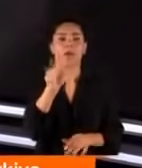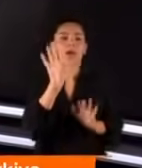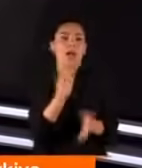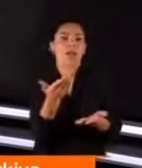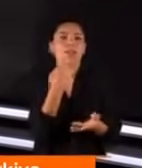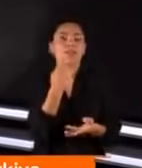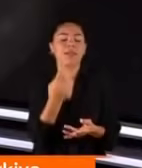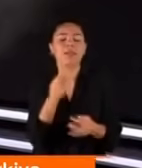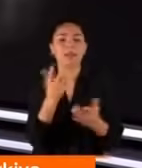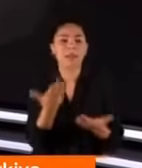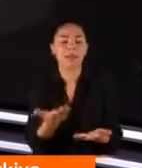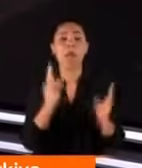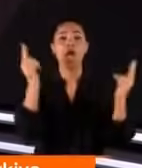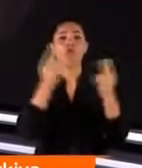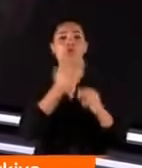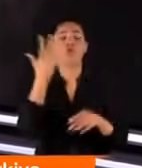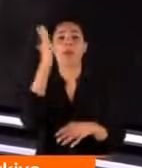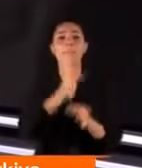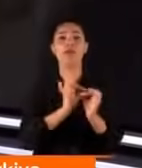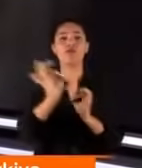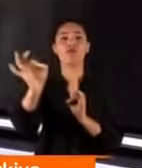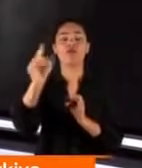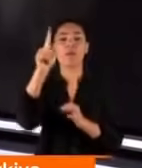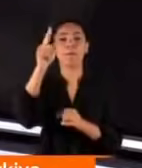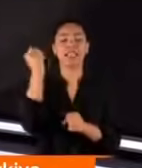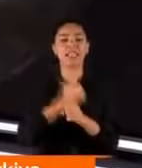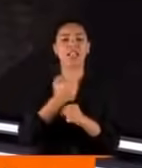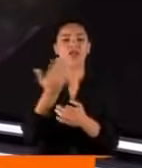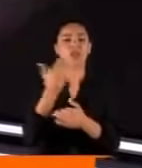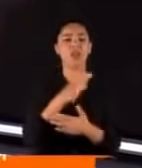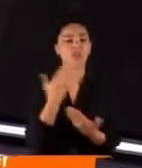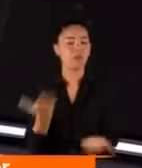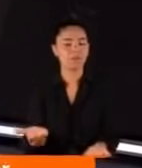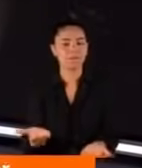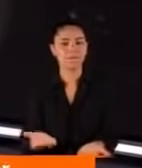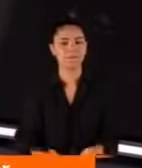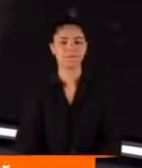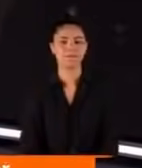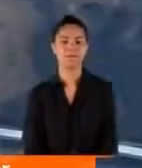eksikti dedirten cinsten dünyamıza 500 metre çapında bir cisim yaklaşıyor.